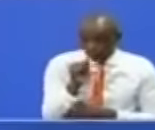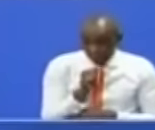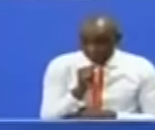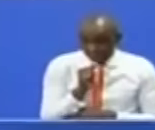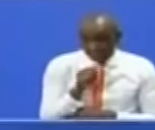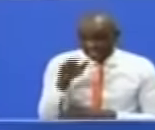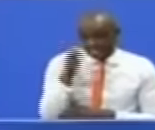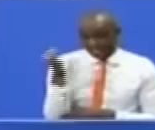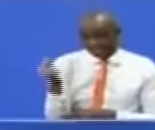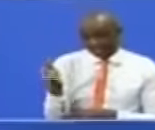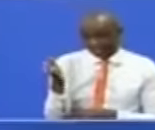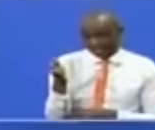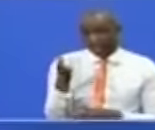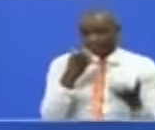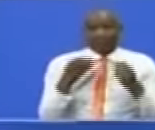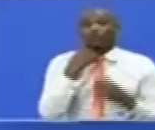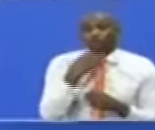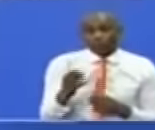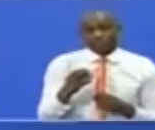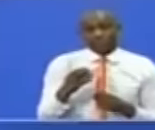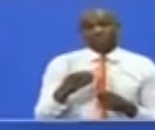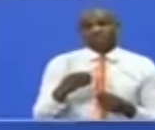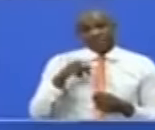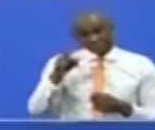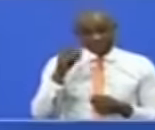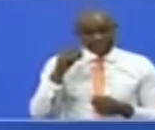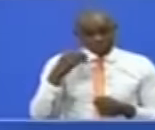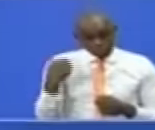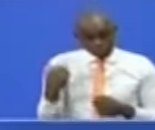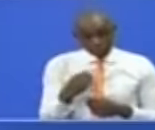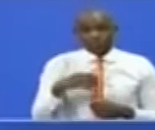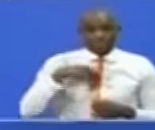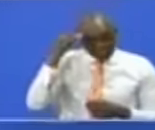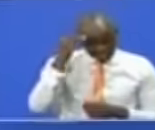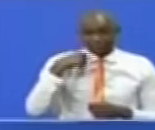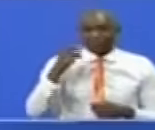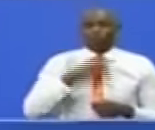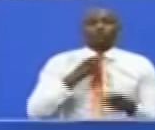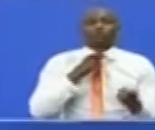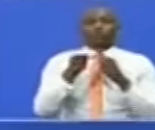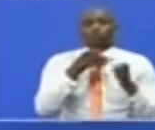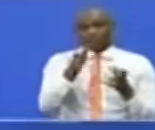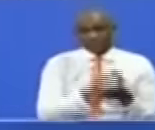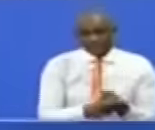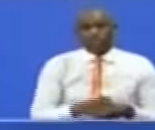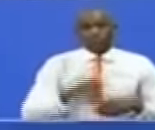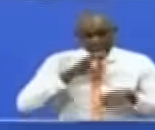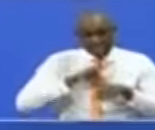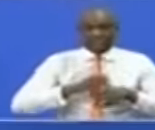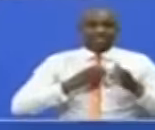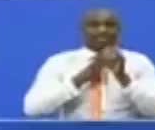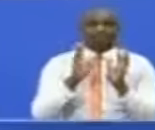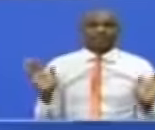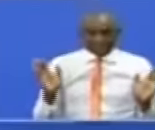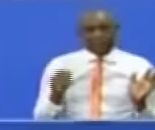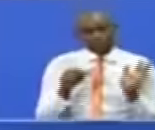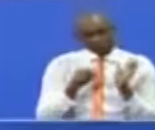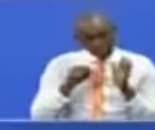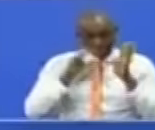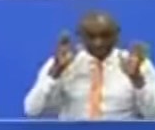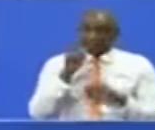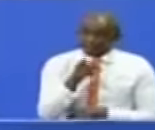maeneo hawangependa wale vijana wadogo wapate elimu. Wao wanapenda kuwakalia hivyo ndio waendelee kupata uongozi. Hiyo sasa ndio shida tunao kubwa